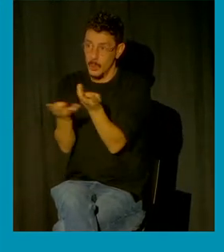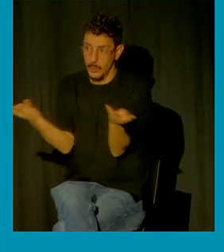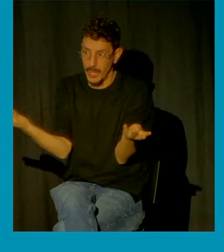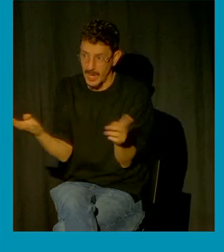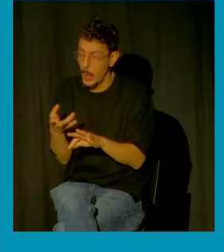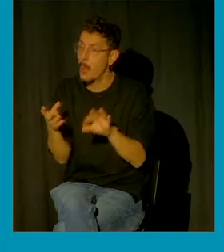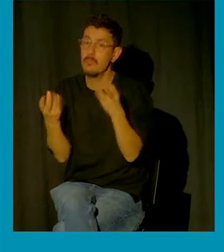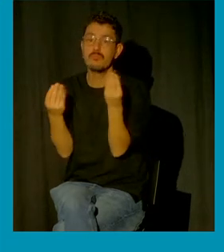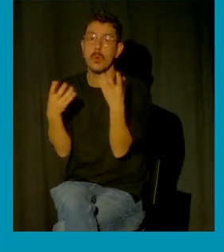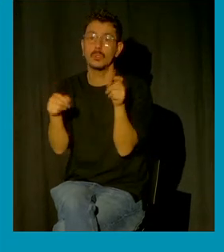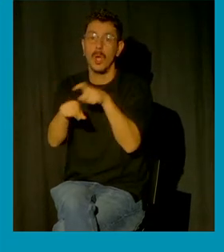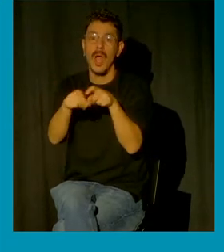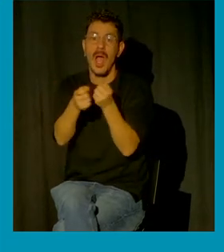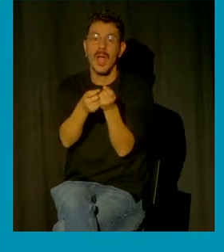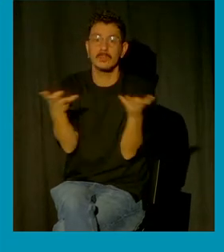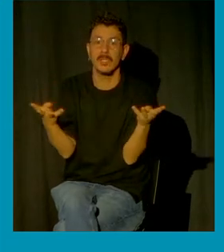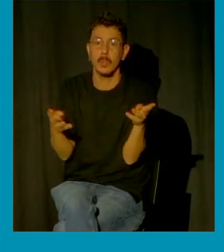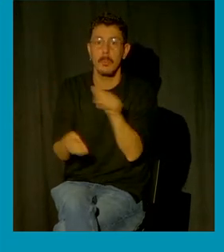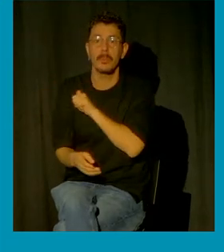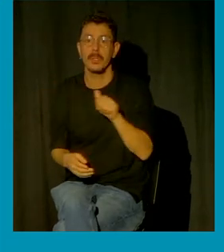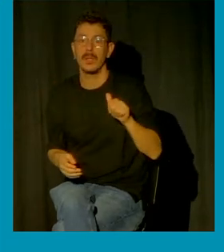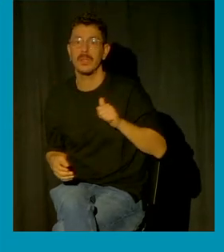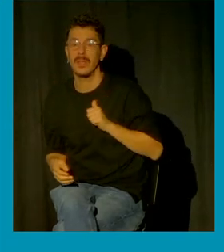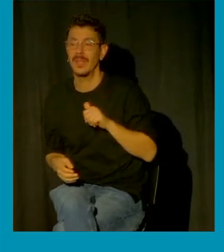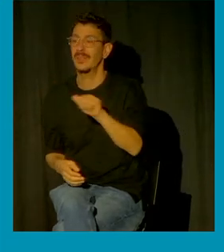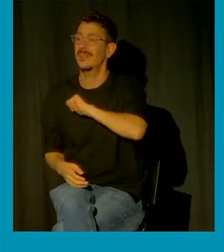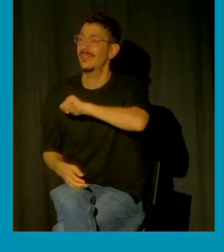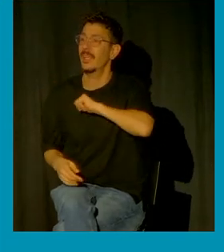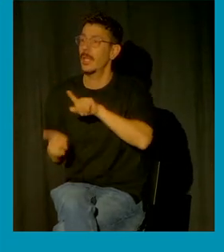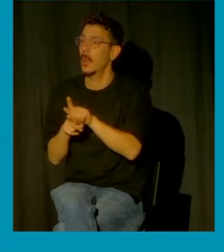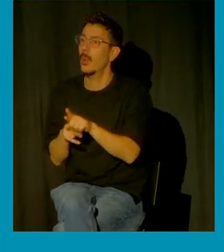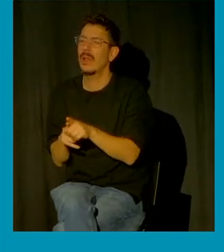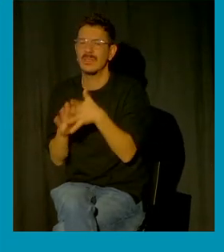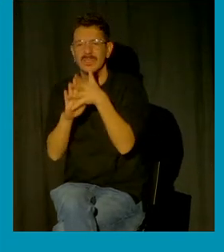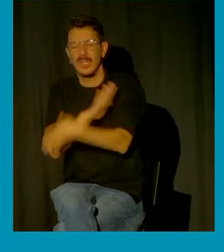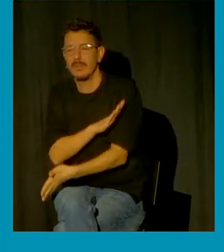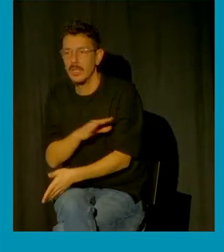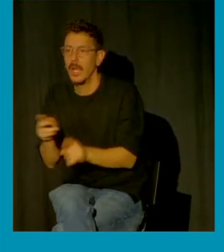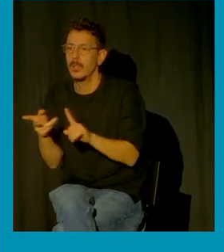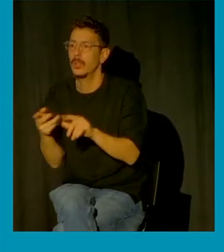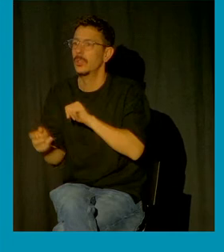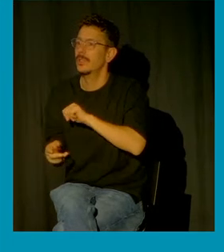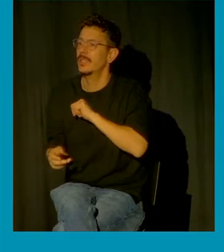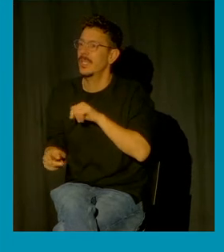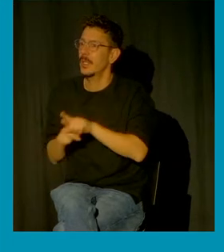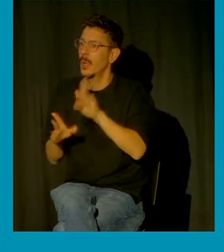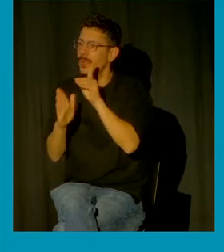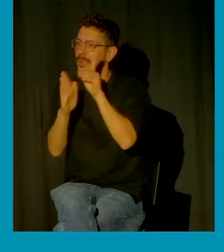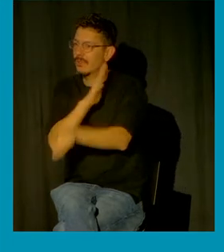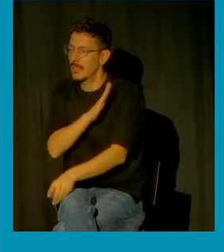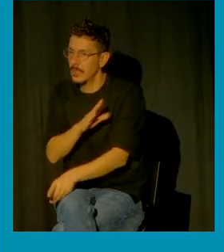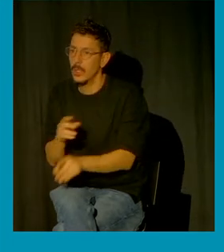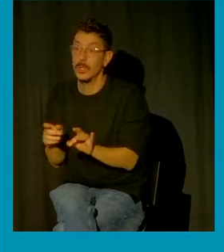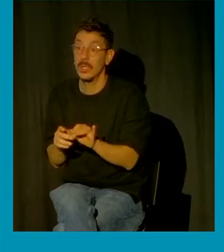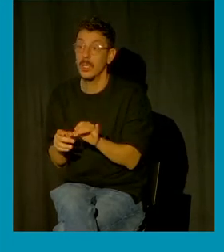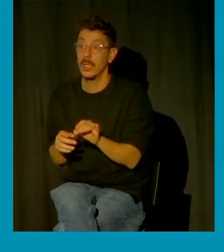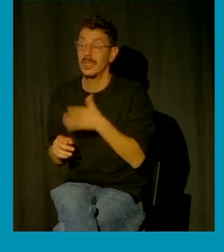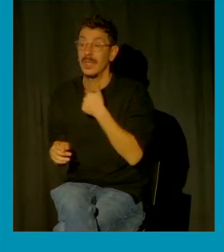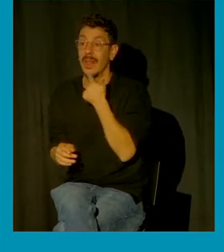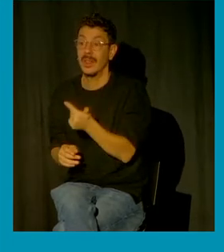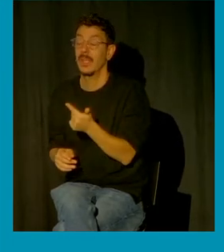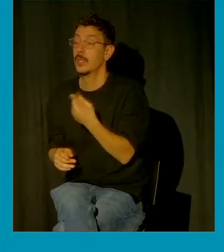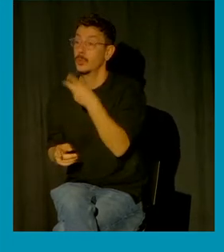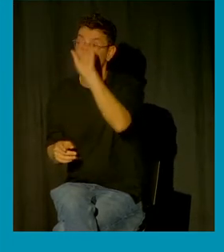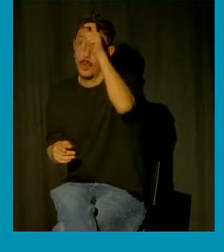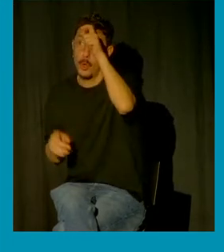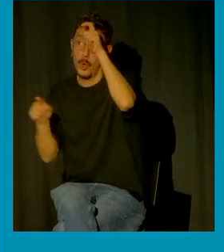aspectes la privacitat té un sentit té un abast té una definició i no només en si mateixa és un